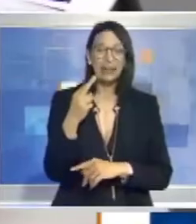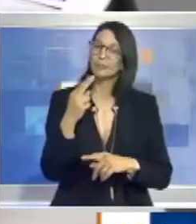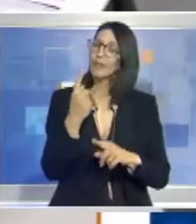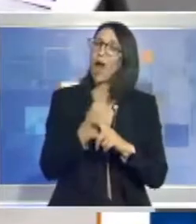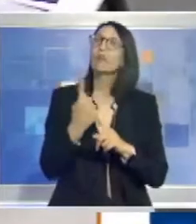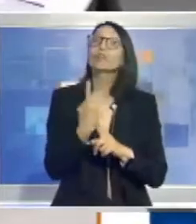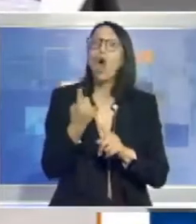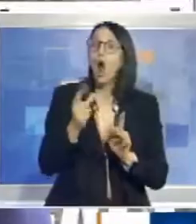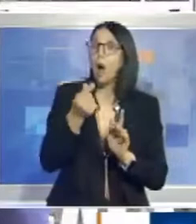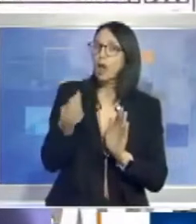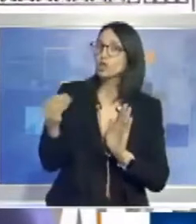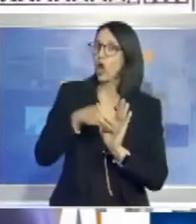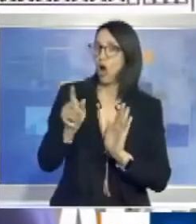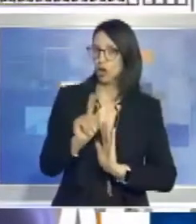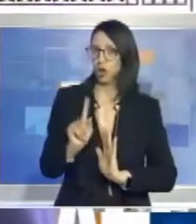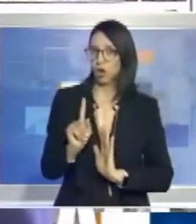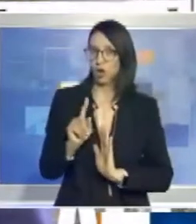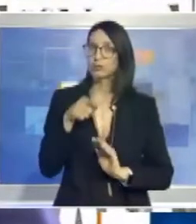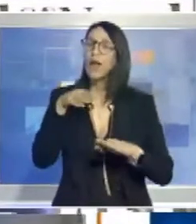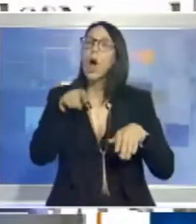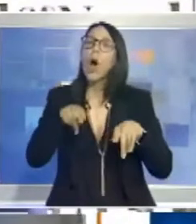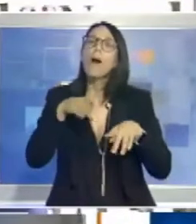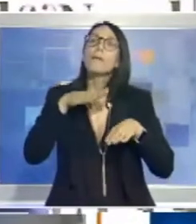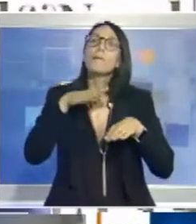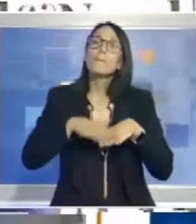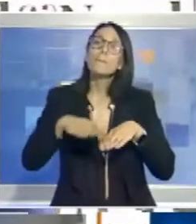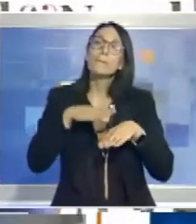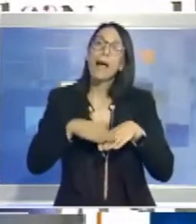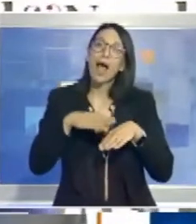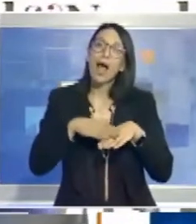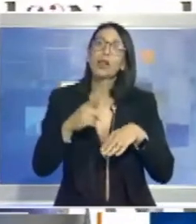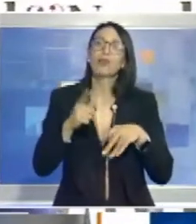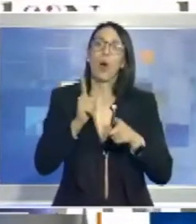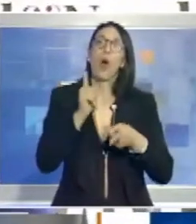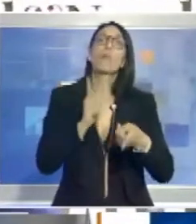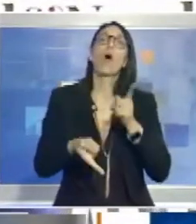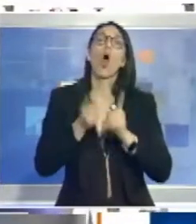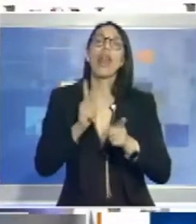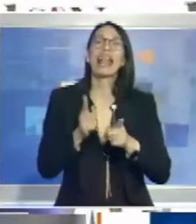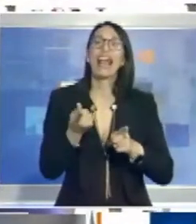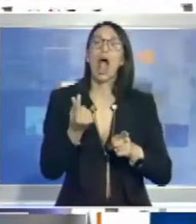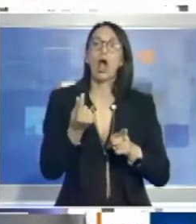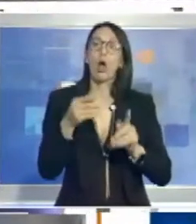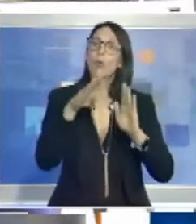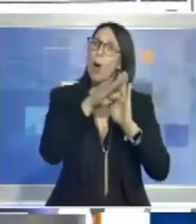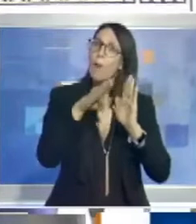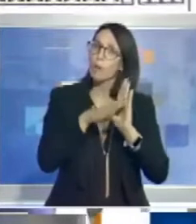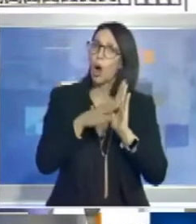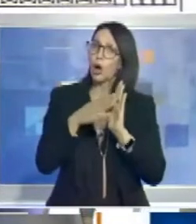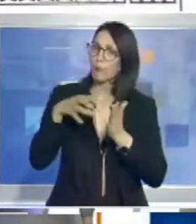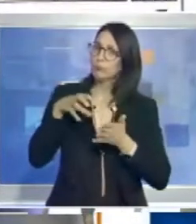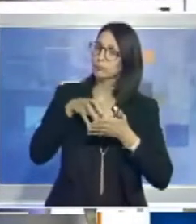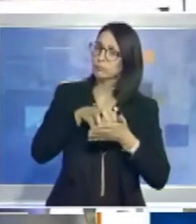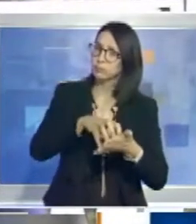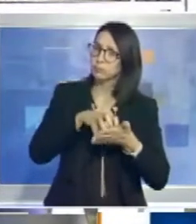deve essere solo un tesoretto. È anche un metodo. È anche un metodo per fare politica economica, programmare le